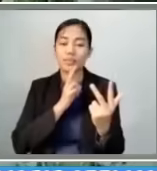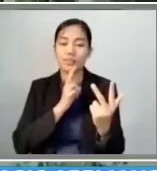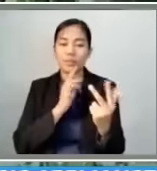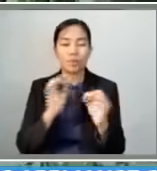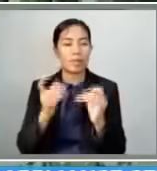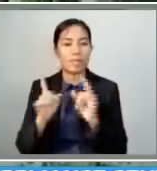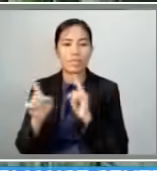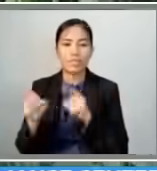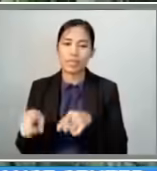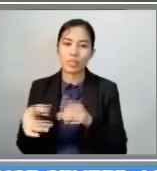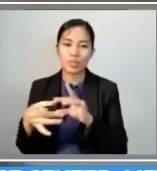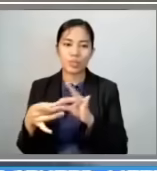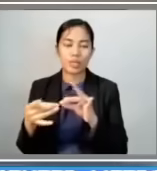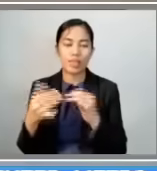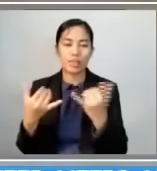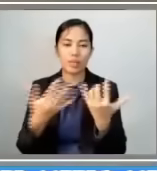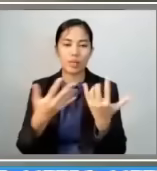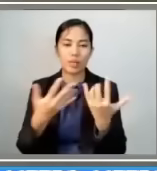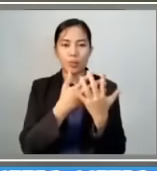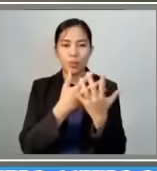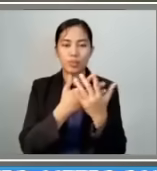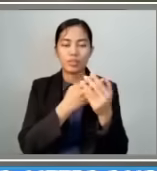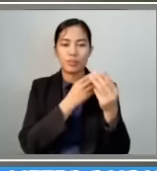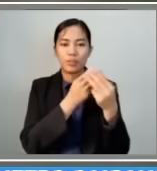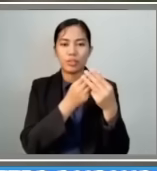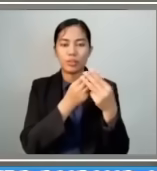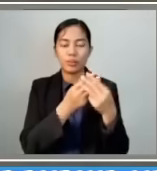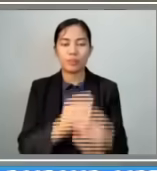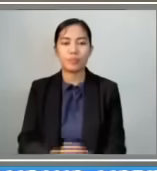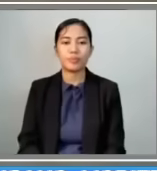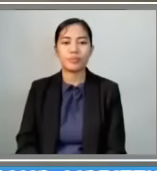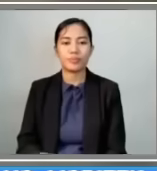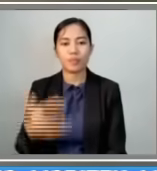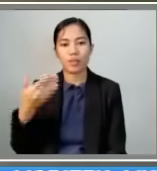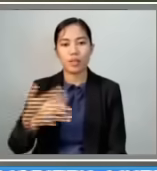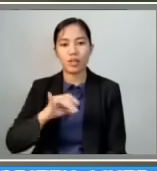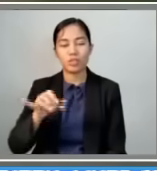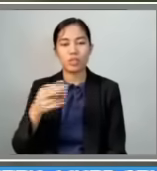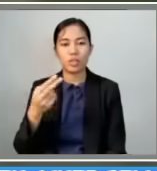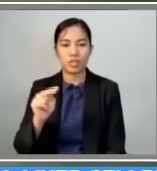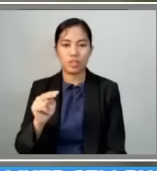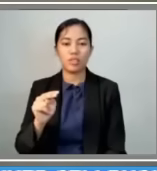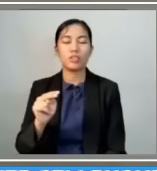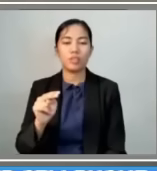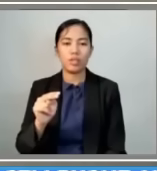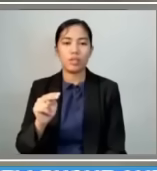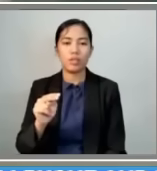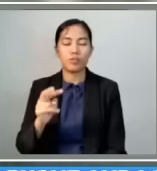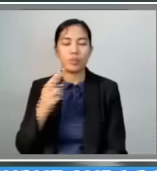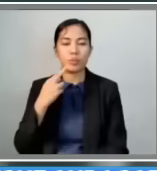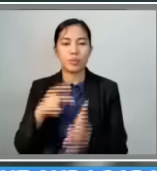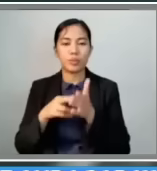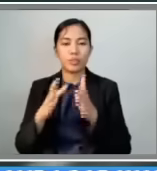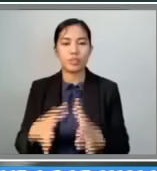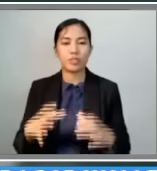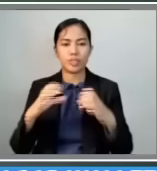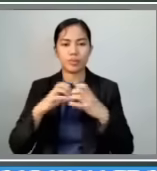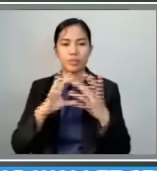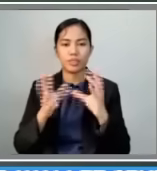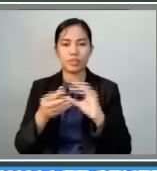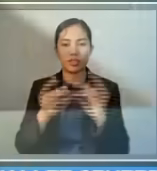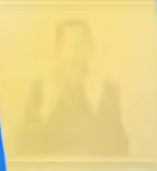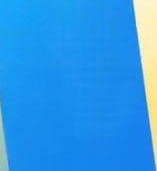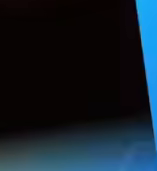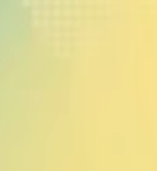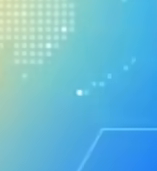Detention Facility sa Muntinlupa. John Consulta, nagbabalita para sa GMA Integrated News.